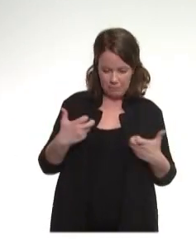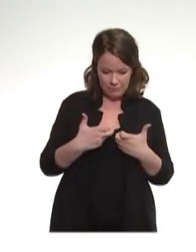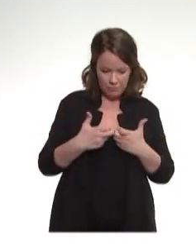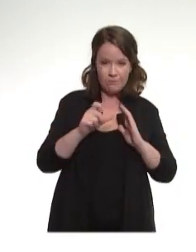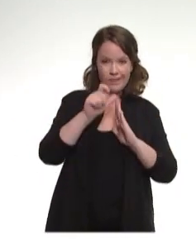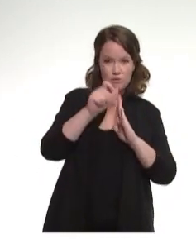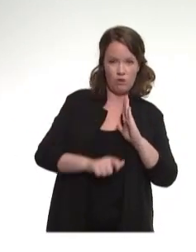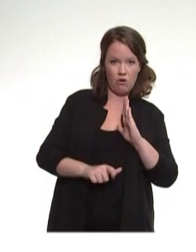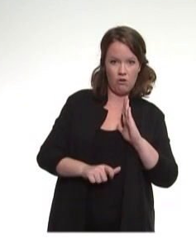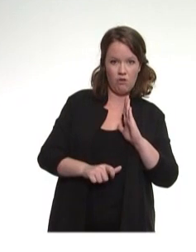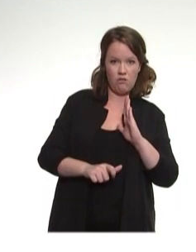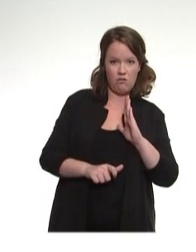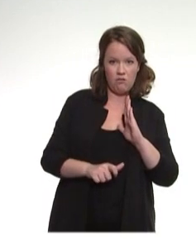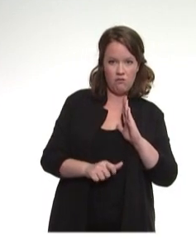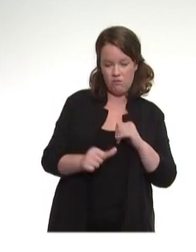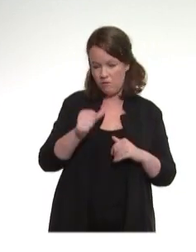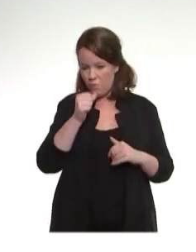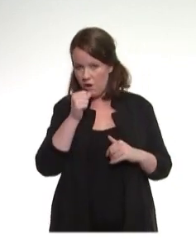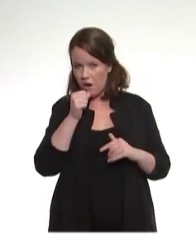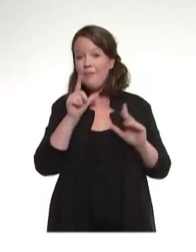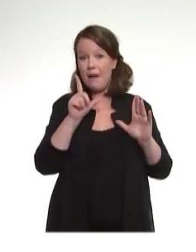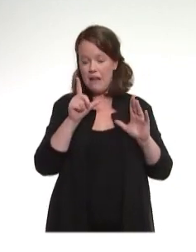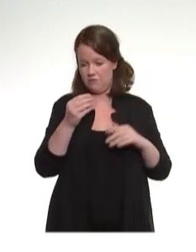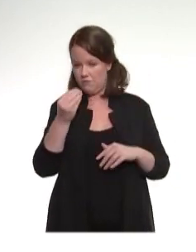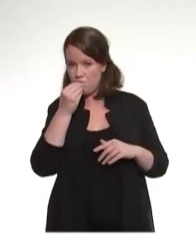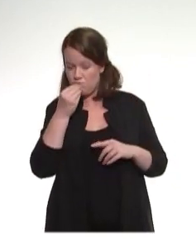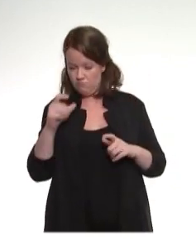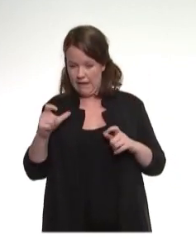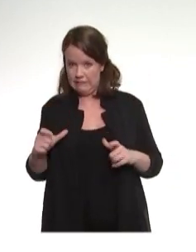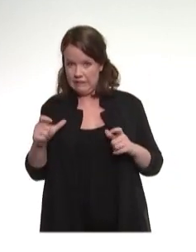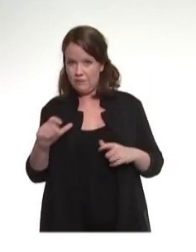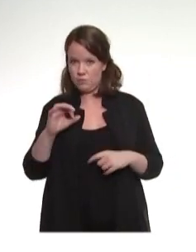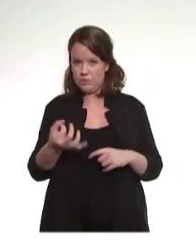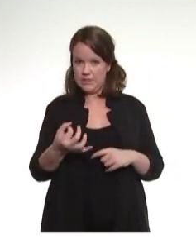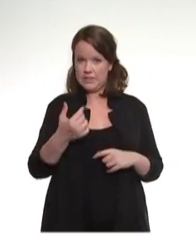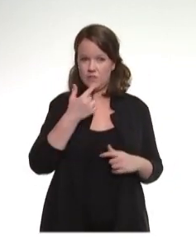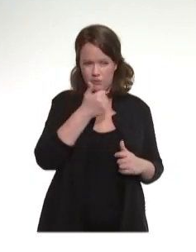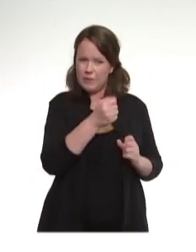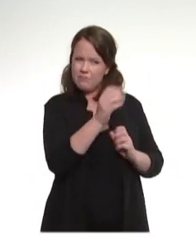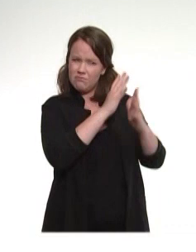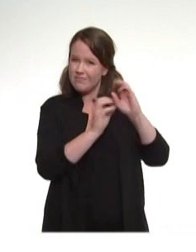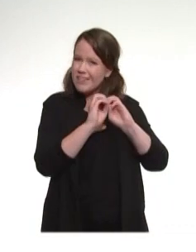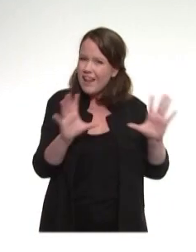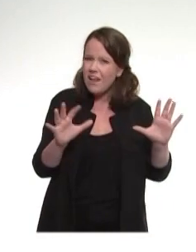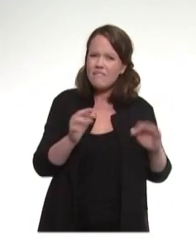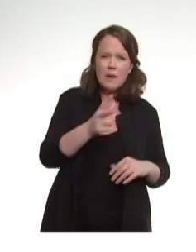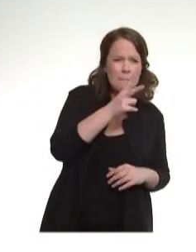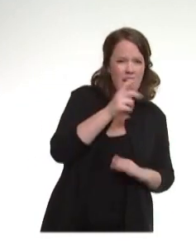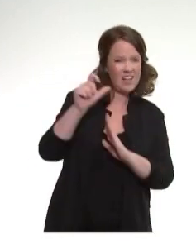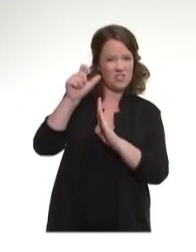impose aux clients de consommer un plat pour pouvoir prendre un verre etc avez vous été suffisamment clair sur cette question et se distingue au bar restaurant